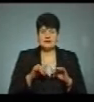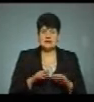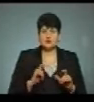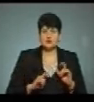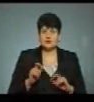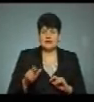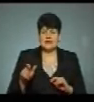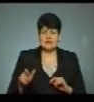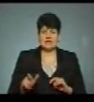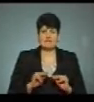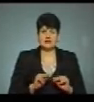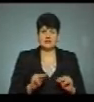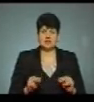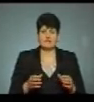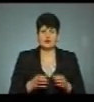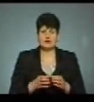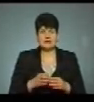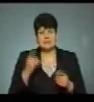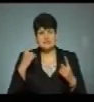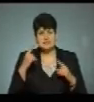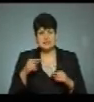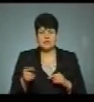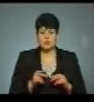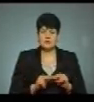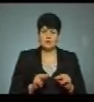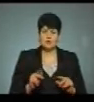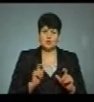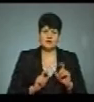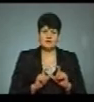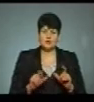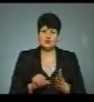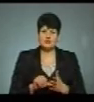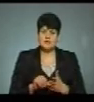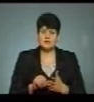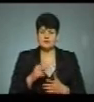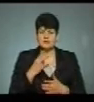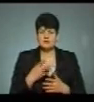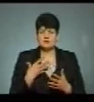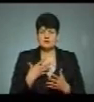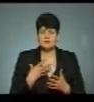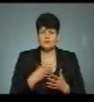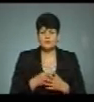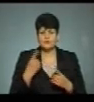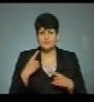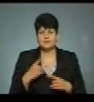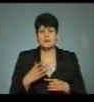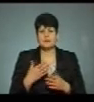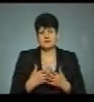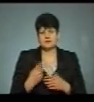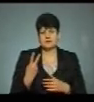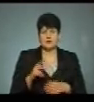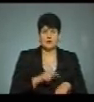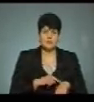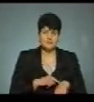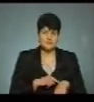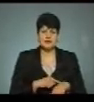та викладачі факультету мистецтв Тернопільського педуніверситету. Учасники презентували свою творчість близько 2 годин. Студент